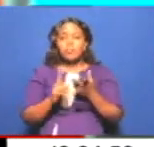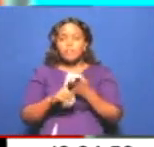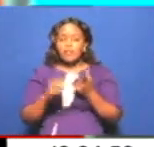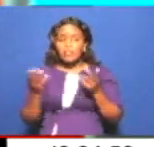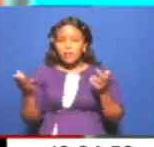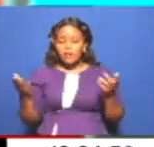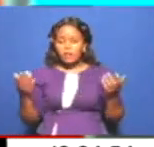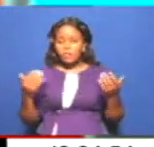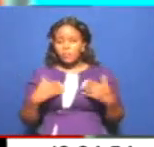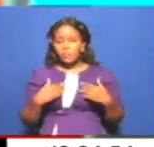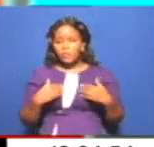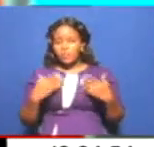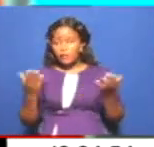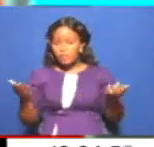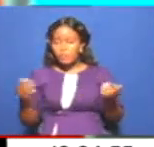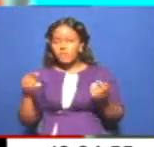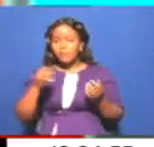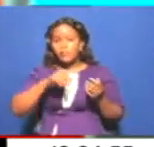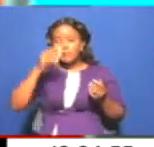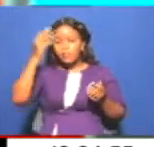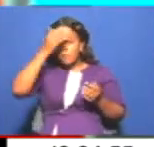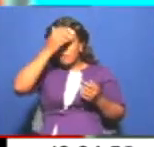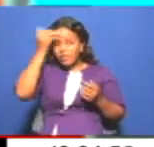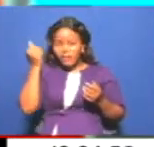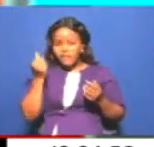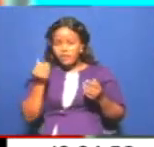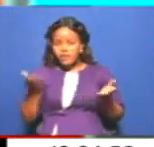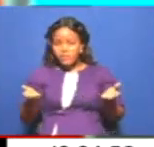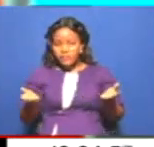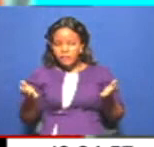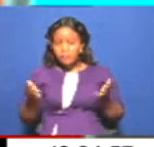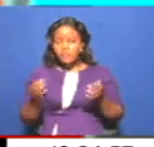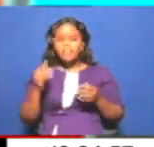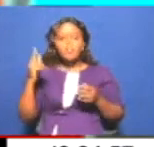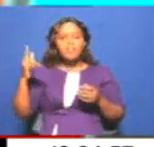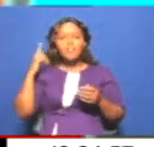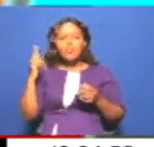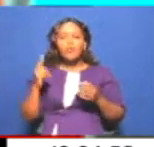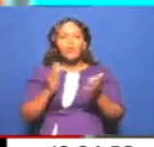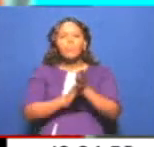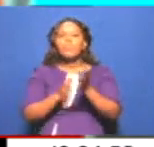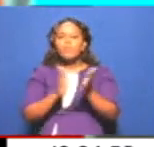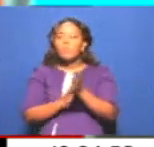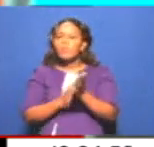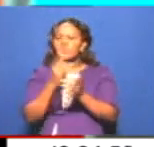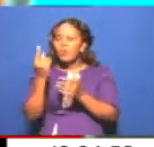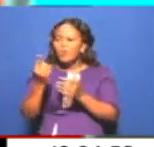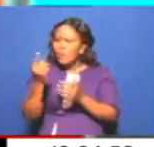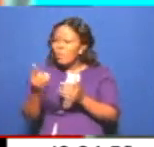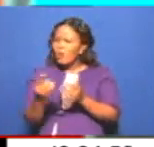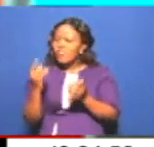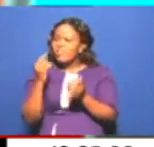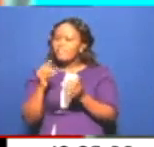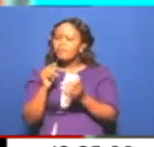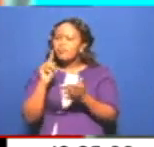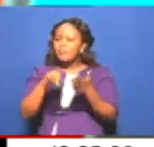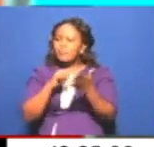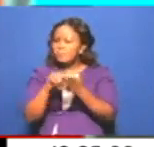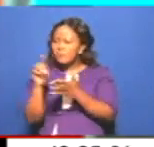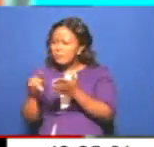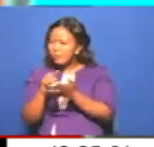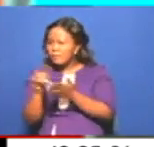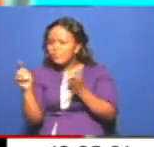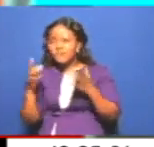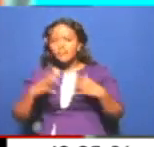sababu inasahau ya kwamba sheria tulionayo haipendekezi tu prosecution ama kushtaki watu ambao pengine